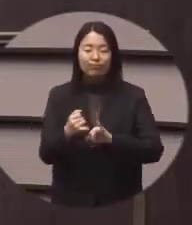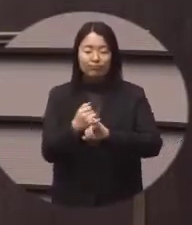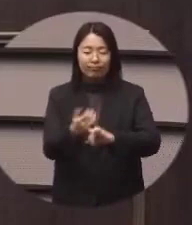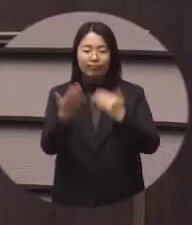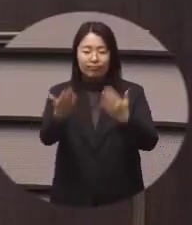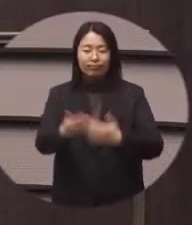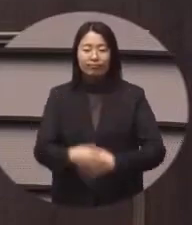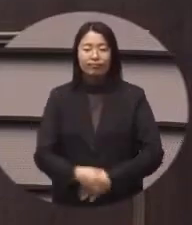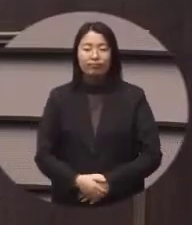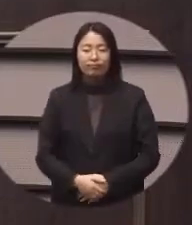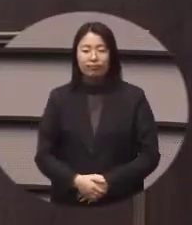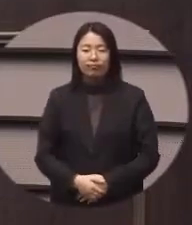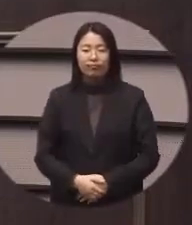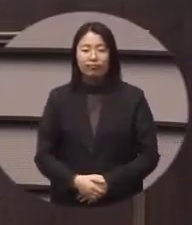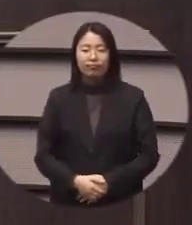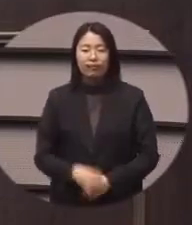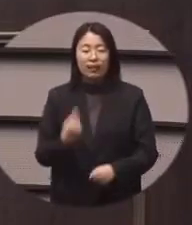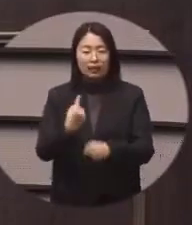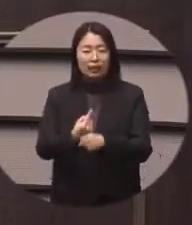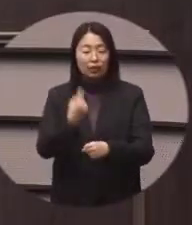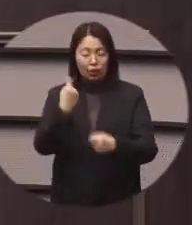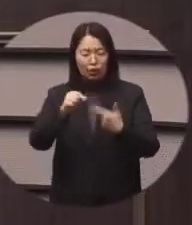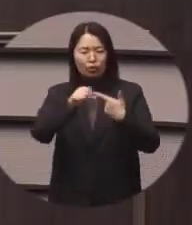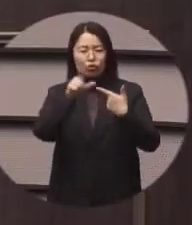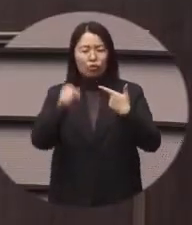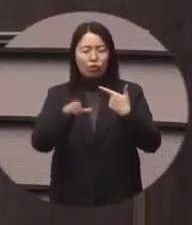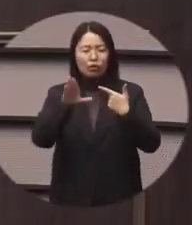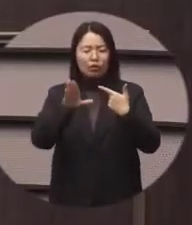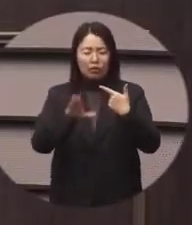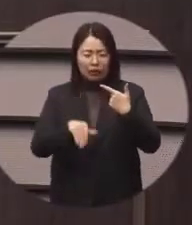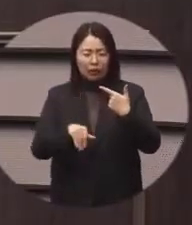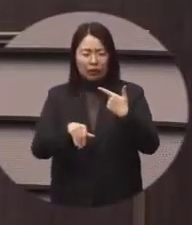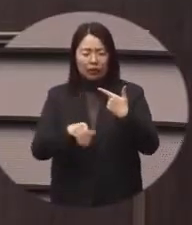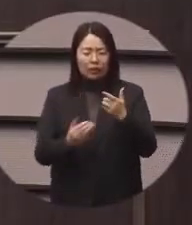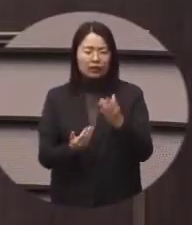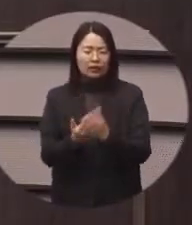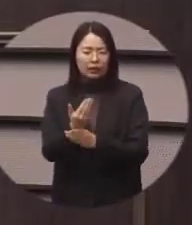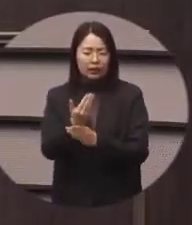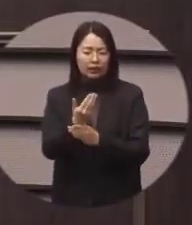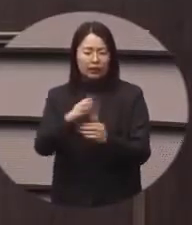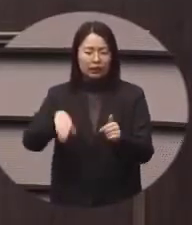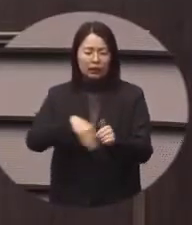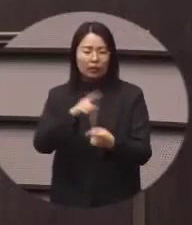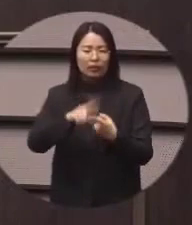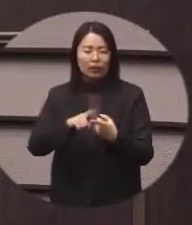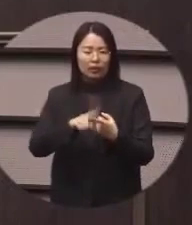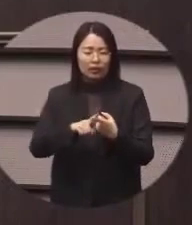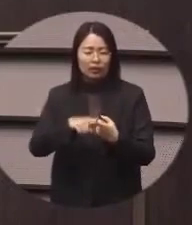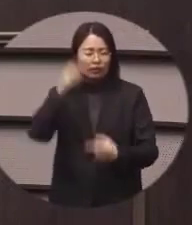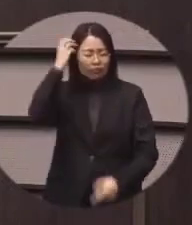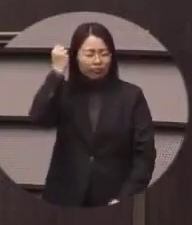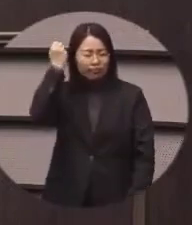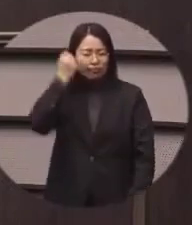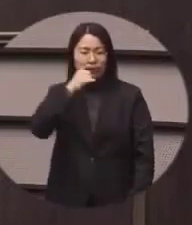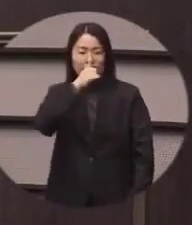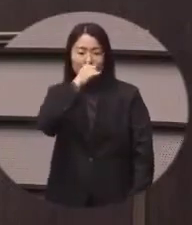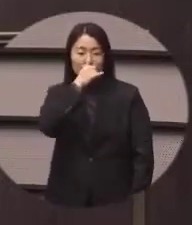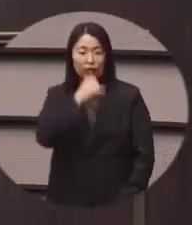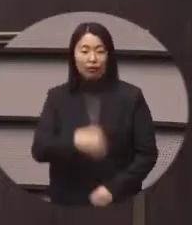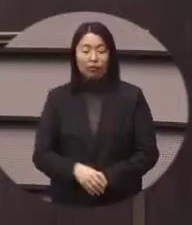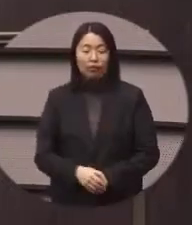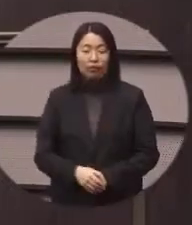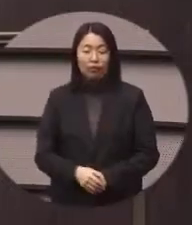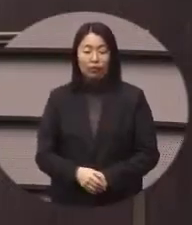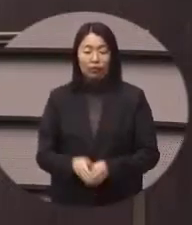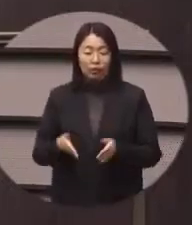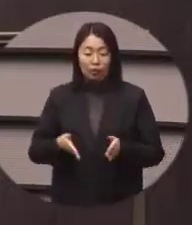작년 유례없는 폭우로 입었던 아픔을 결코 잊을 수가 없습니다. 우산천 모개미천 수해복구 공사를 하루빨리